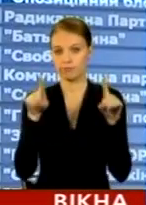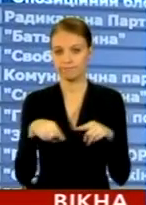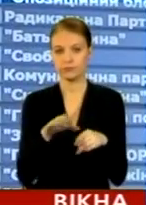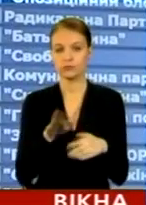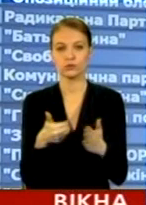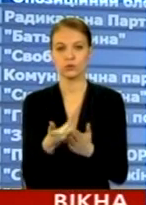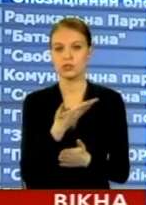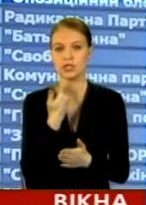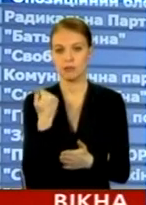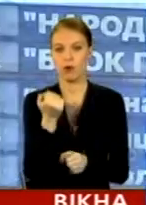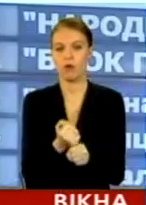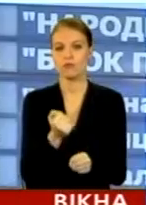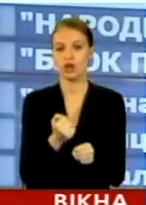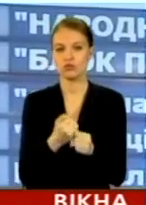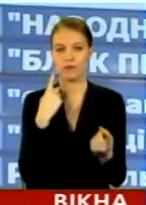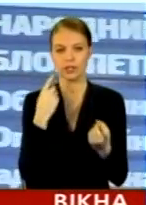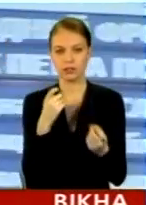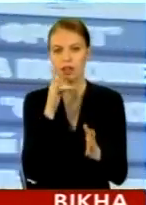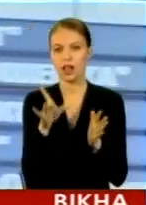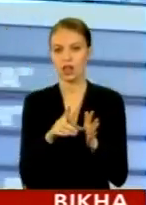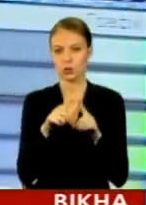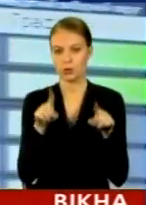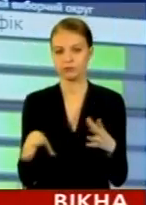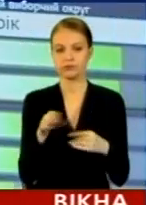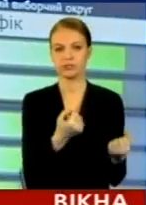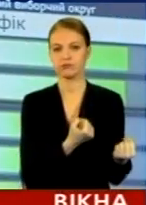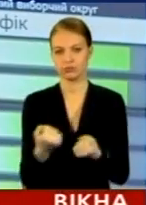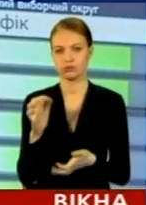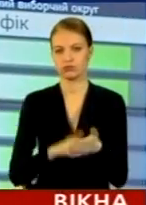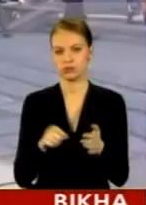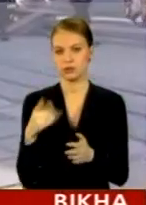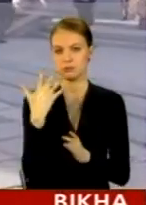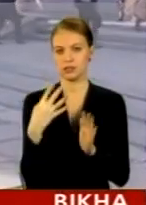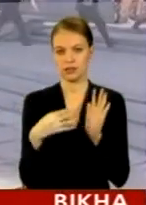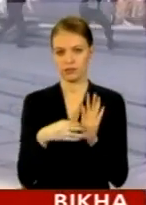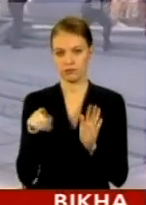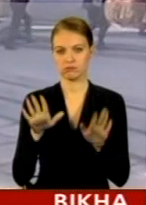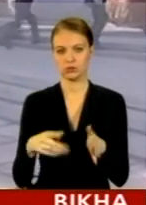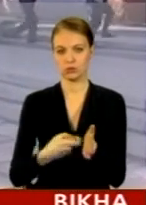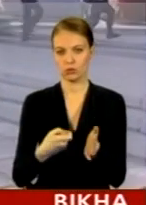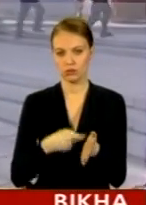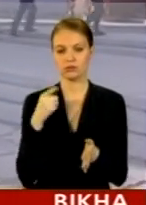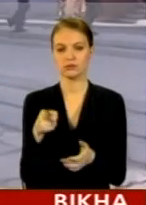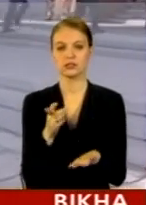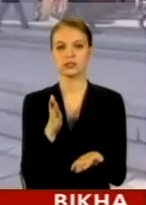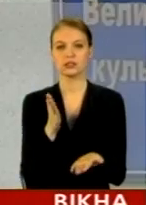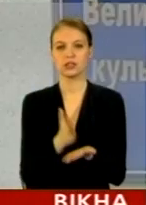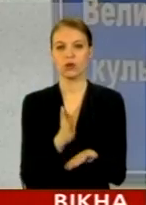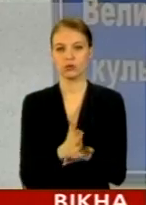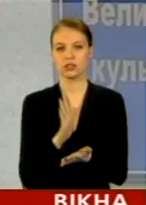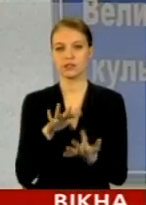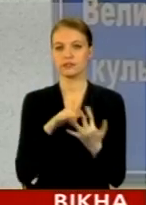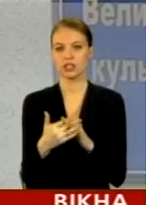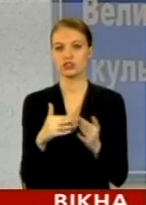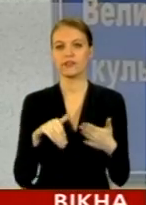немає працьованих даних електронних протоколів. Все затримується через 59-ту ОВК на Донеччині. Вона знаходиться у